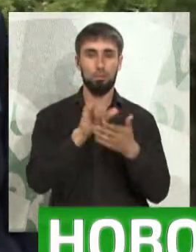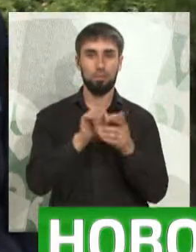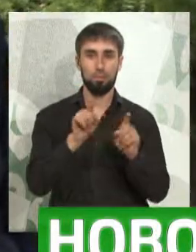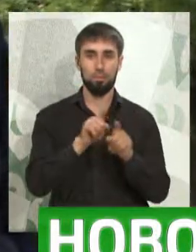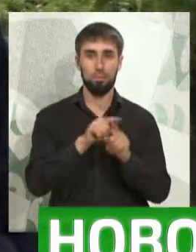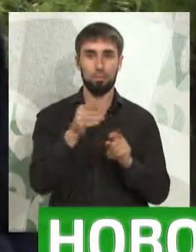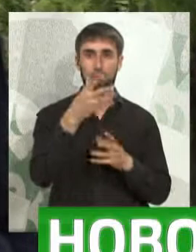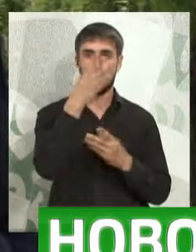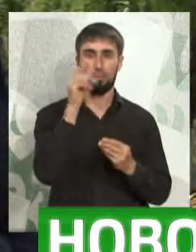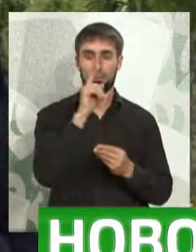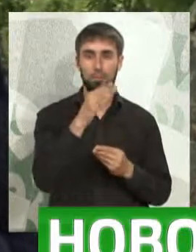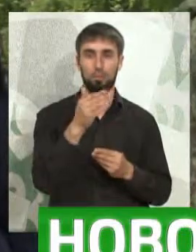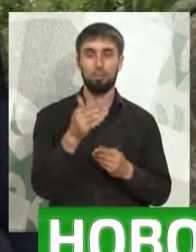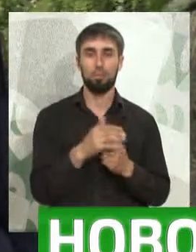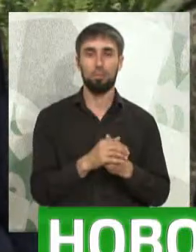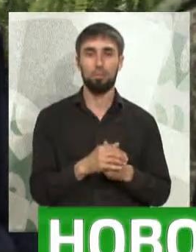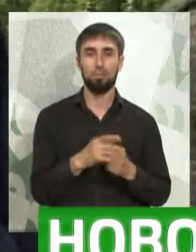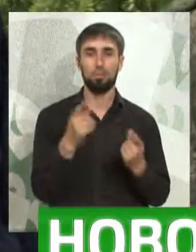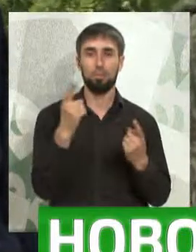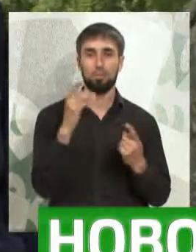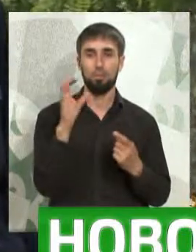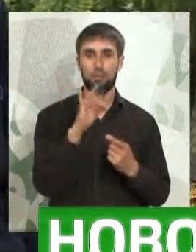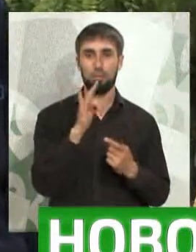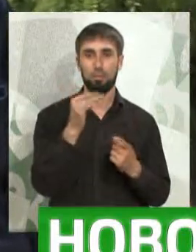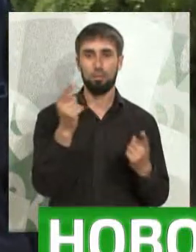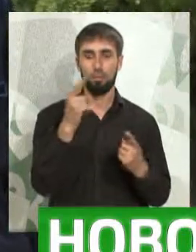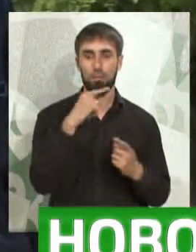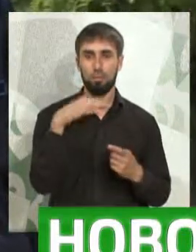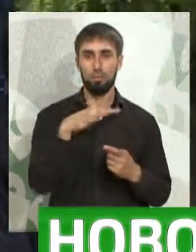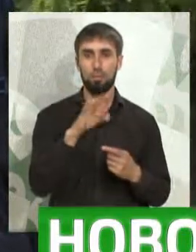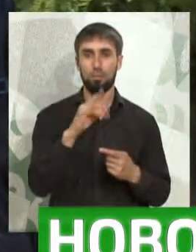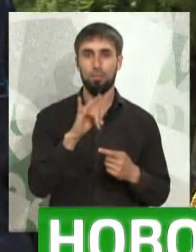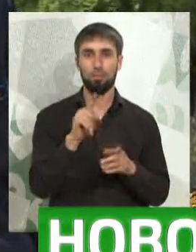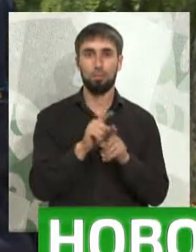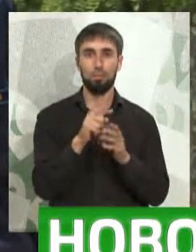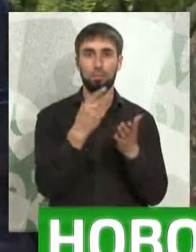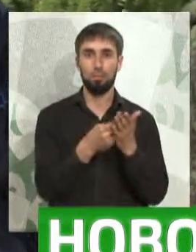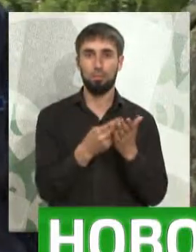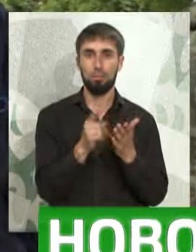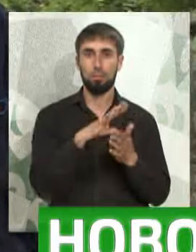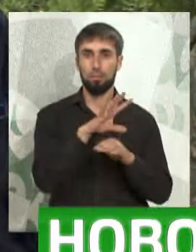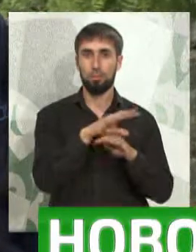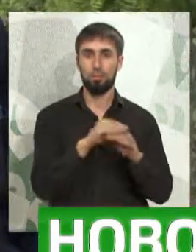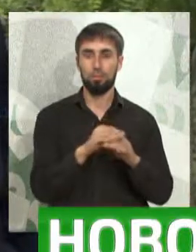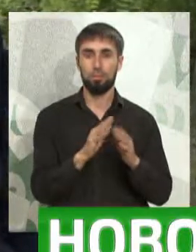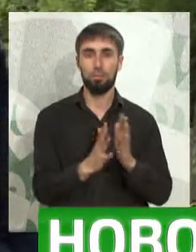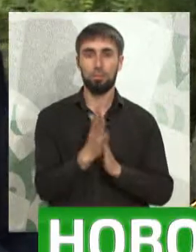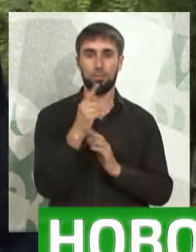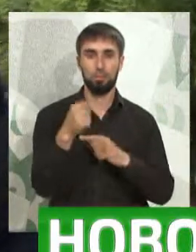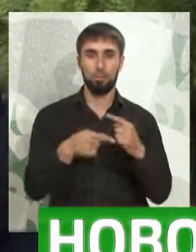История Великой Советского Союза и Великой России. Они являются примером для подражания подрастающего